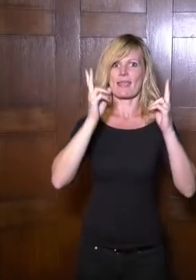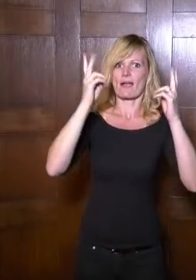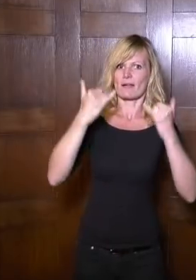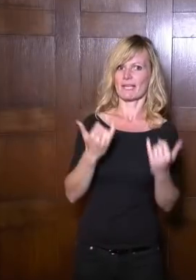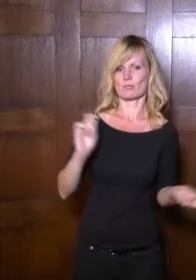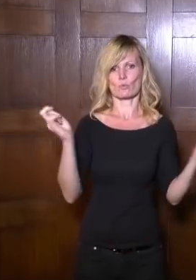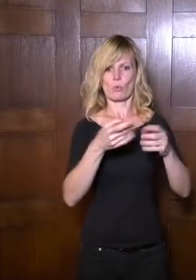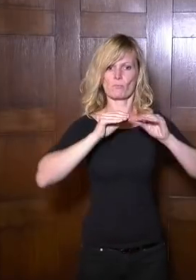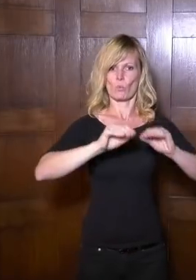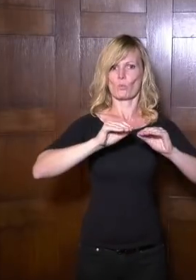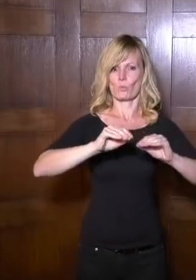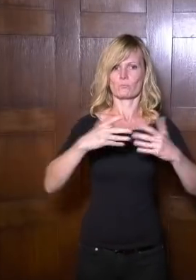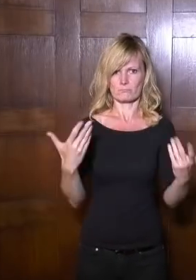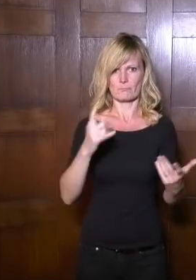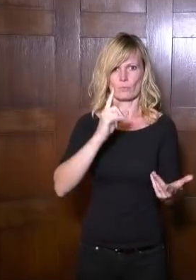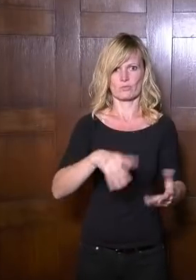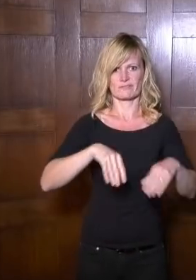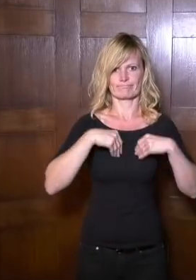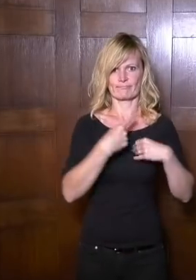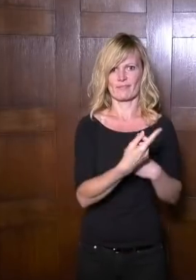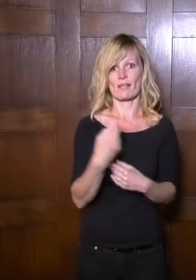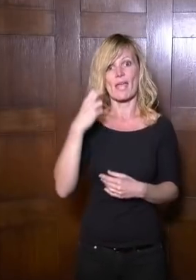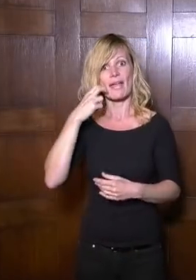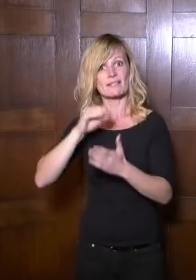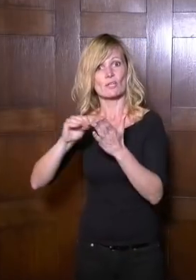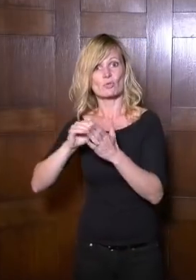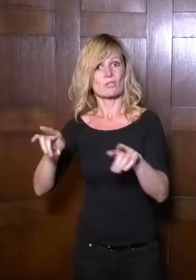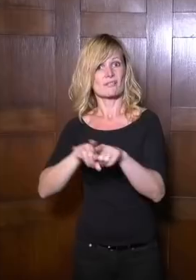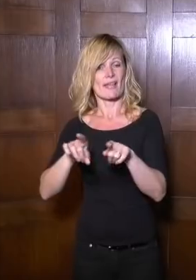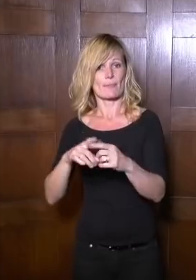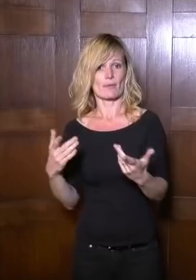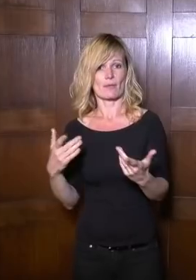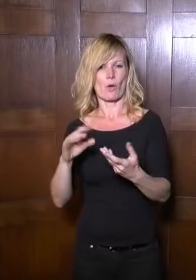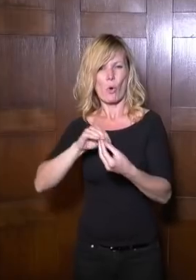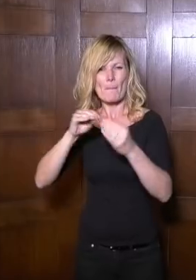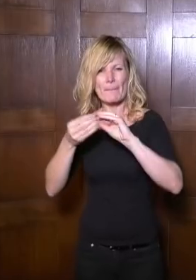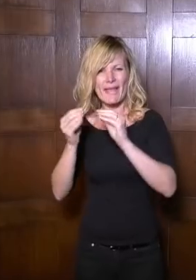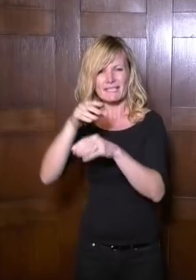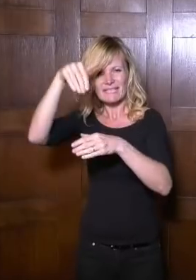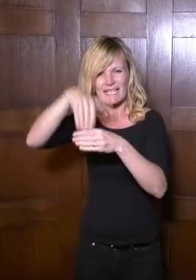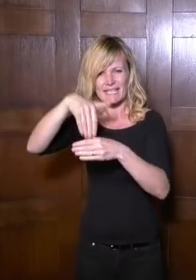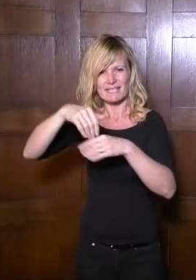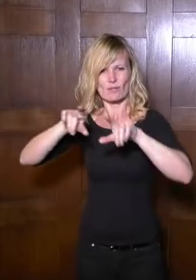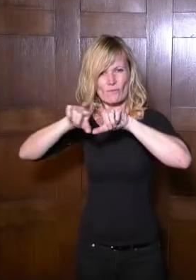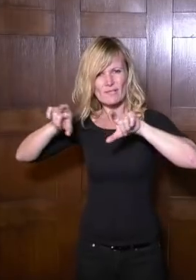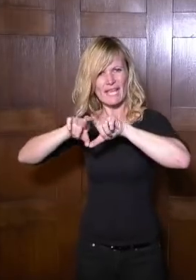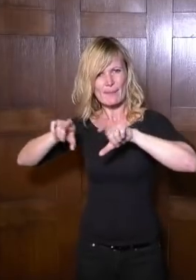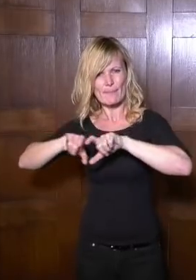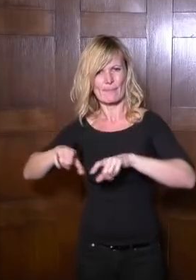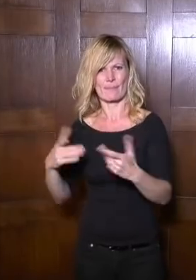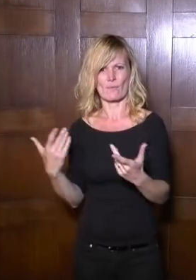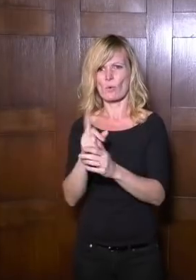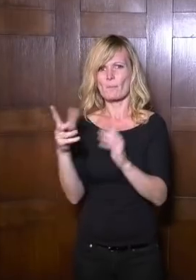pädagogisch unterrichten müssen, aber auch für die älteren Schüler, weil die im Endeffekt sehr komplexe Unterrichtsinhalte haben oder Prüfungsvorbereitung